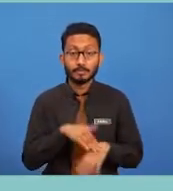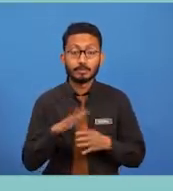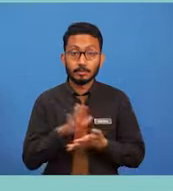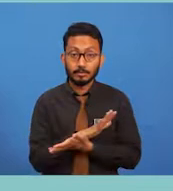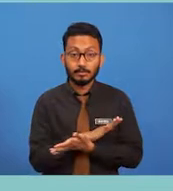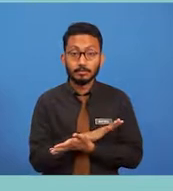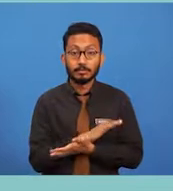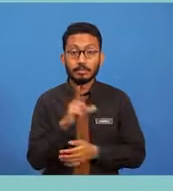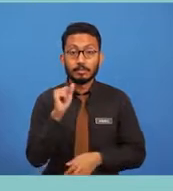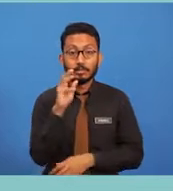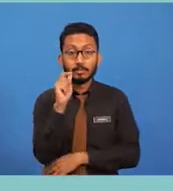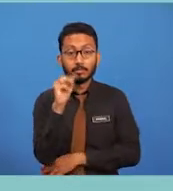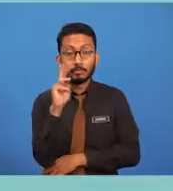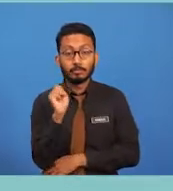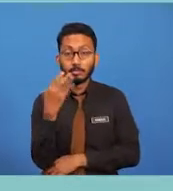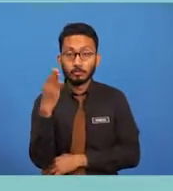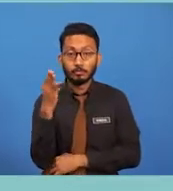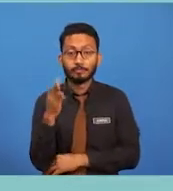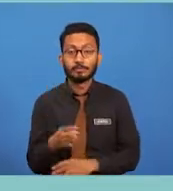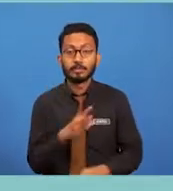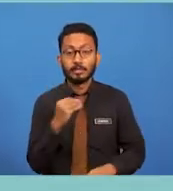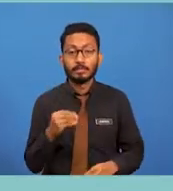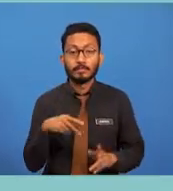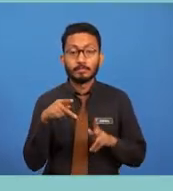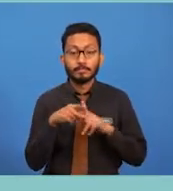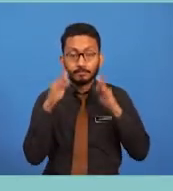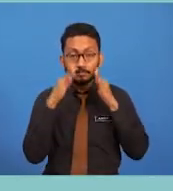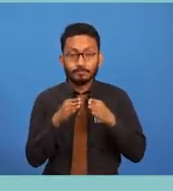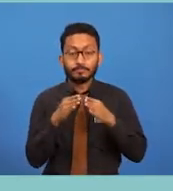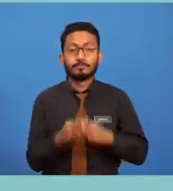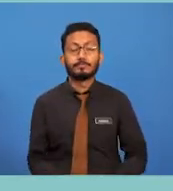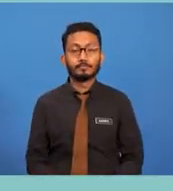biru. Catatkan pemerhatian anda.